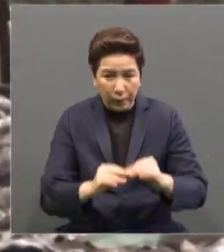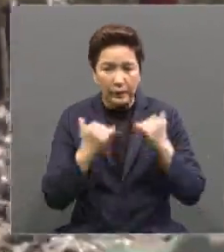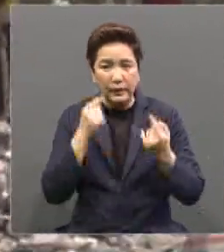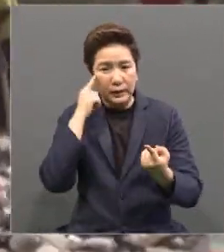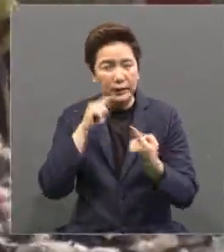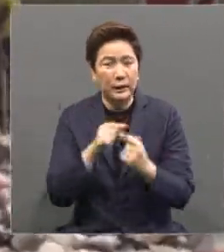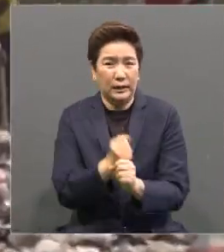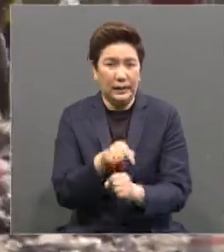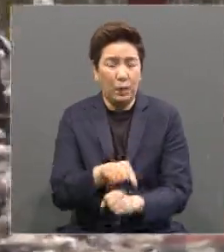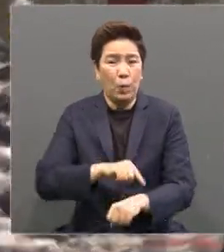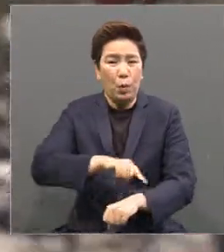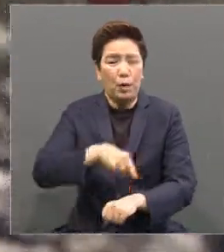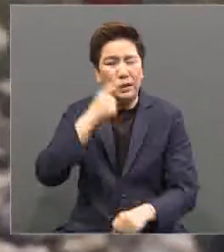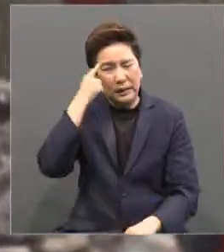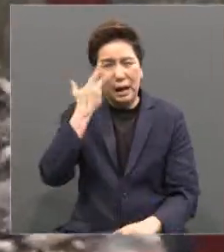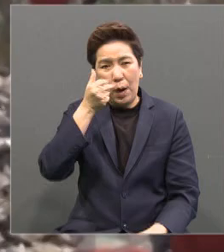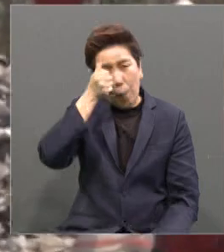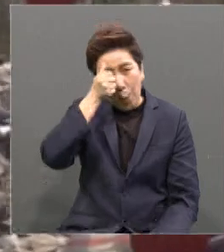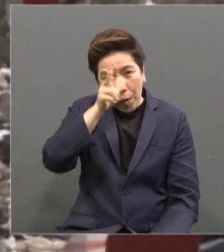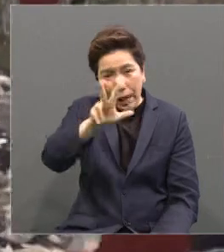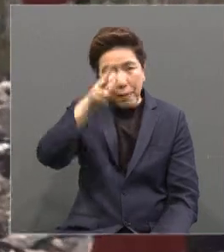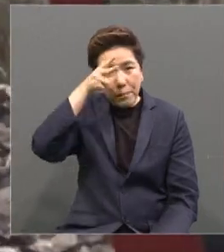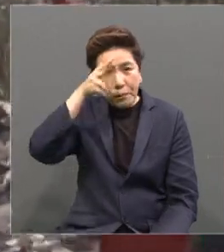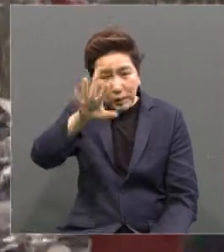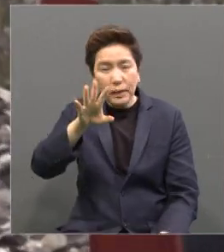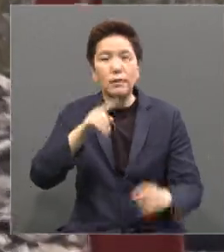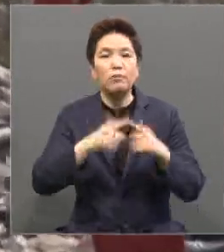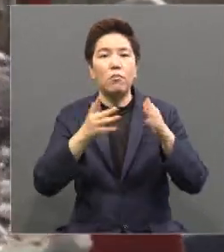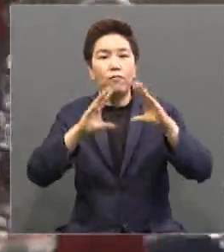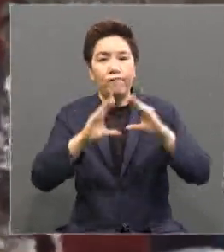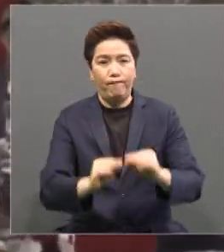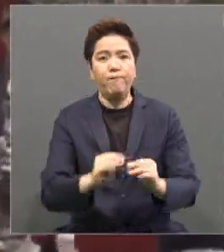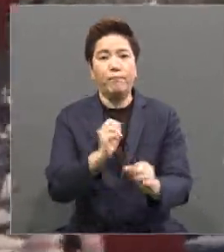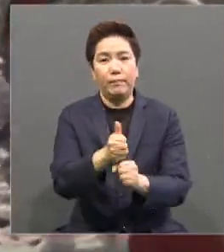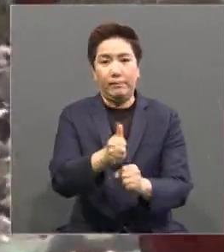การคาดการณ์เนี่ยจะใช้เวลาประมาณ 3-4 วันในการดับไฟให้สนิทครับ